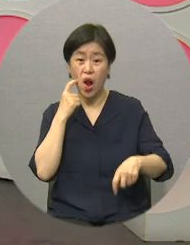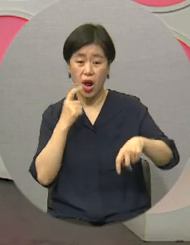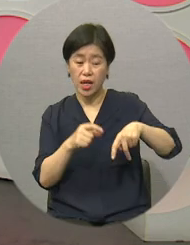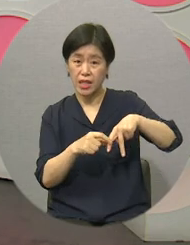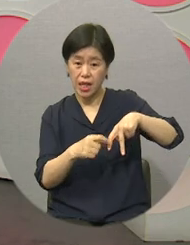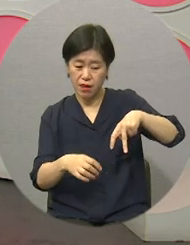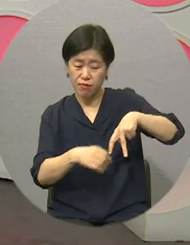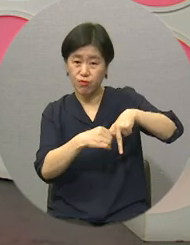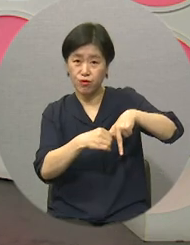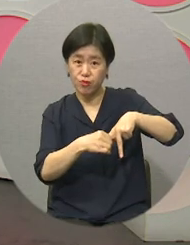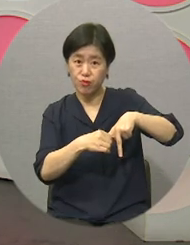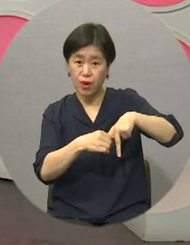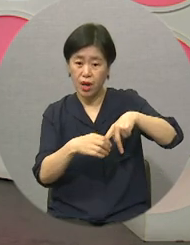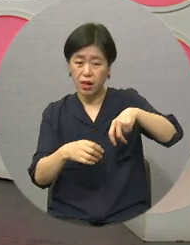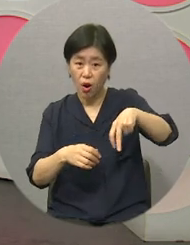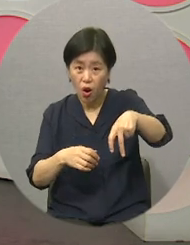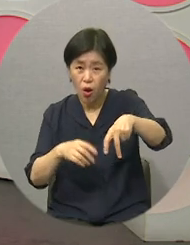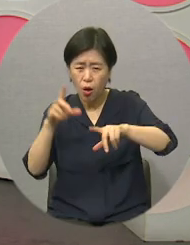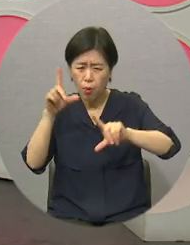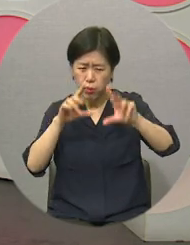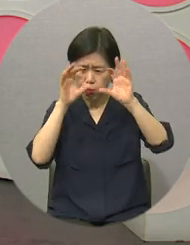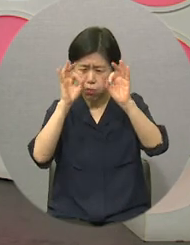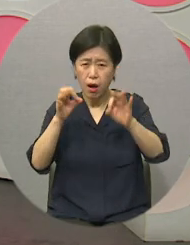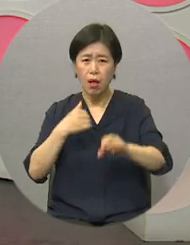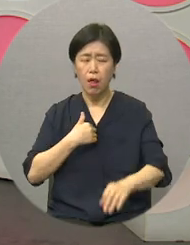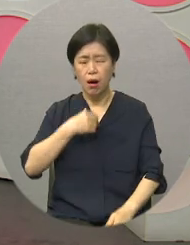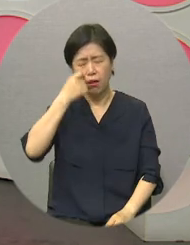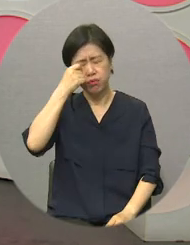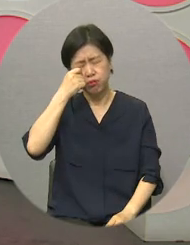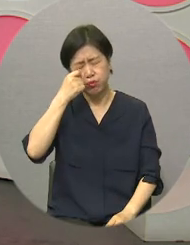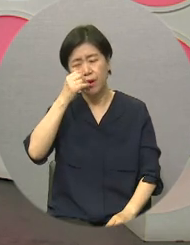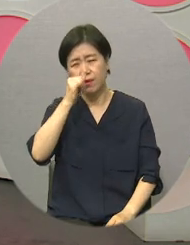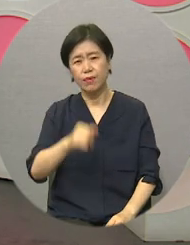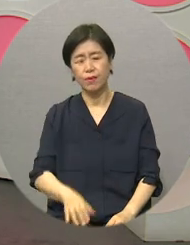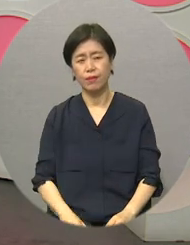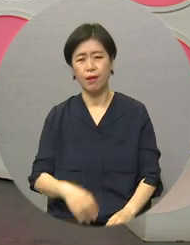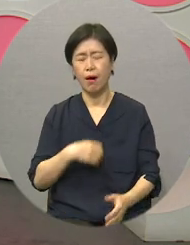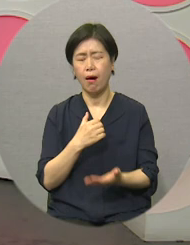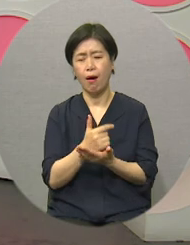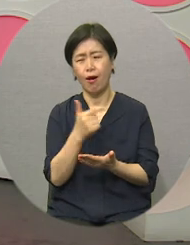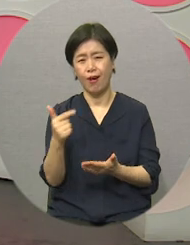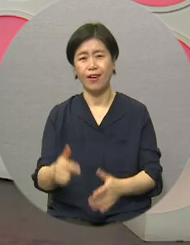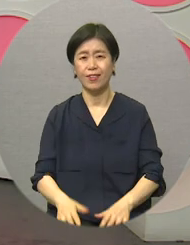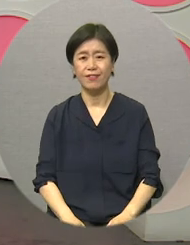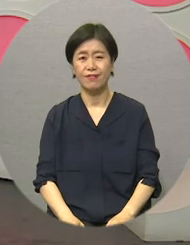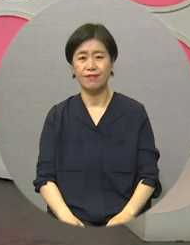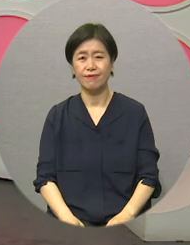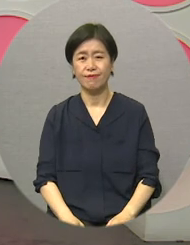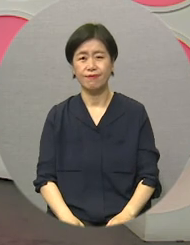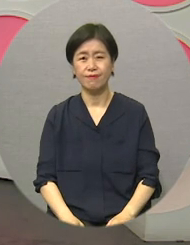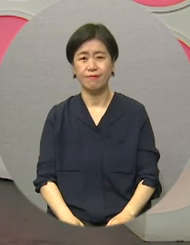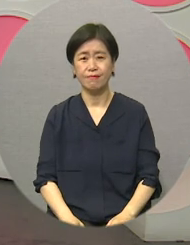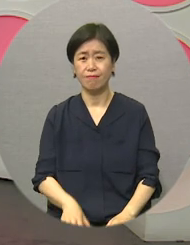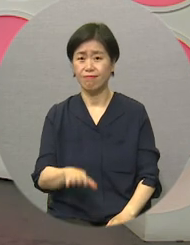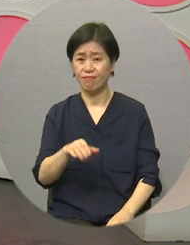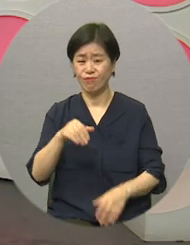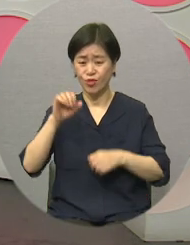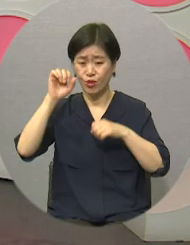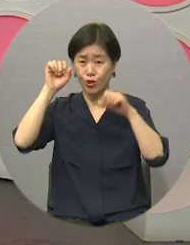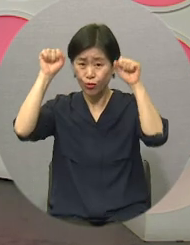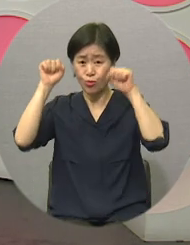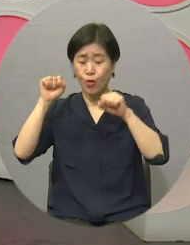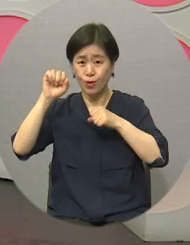사람이 그래서 많이 감동도 받고 울기도 많이 하고 이제 그랬던 기억이 이제 나는데 뭐 운동아 쯤은 뭐